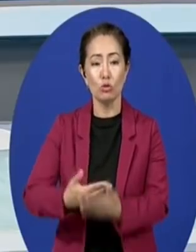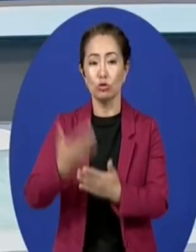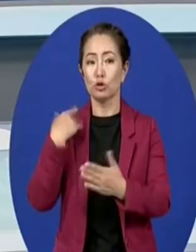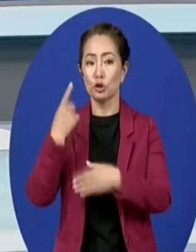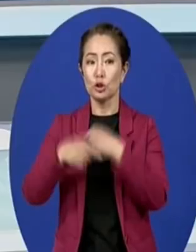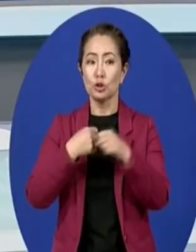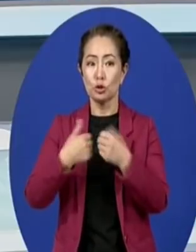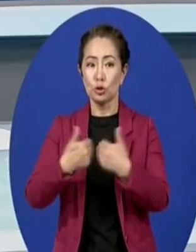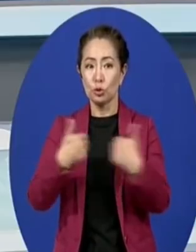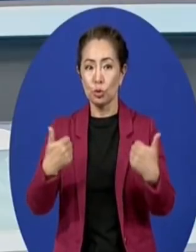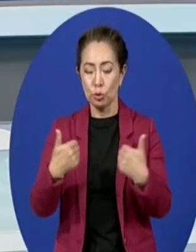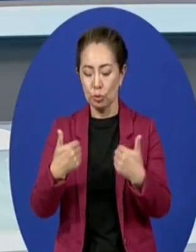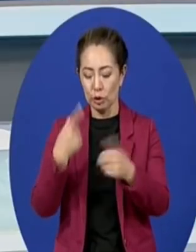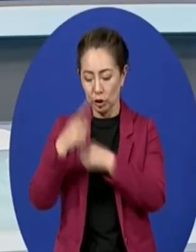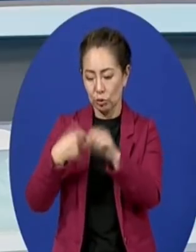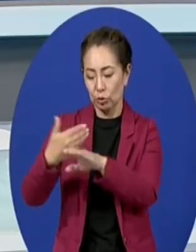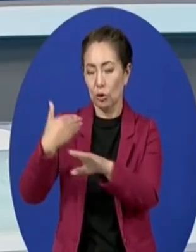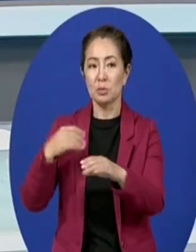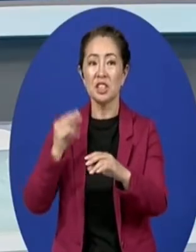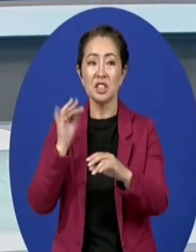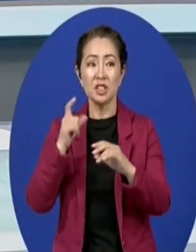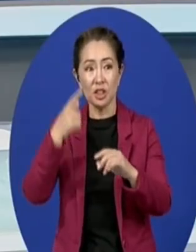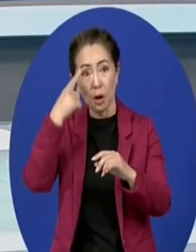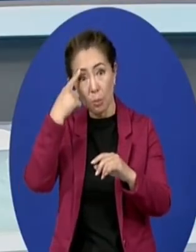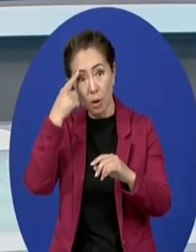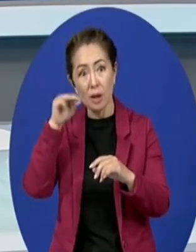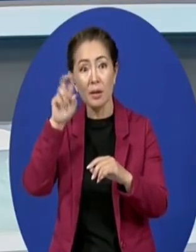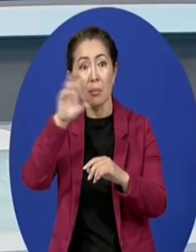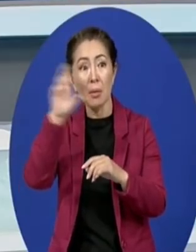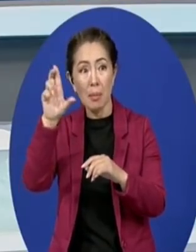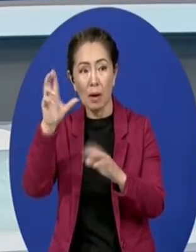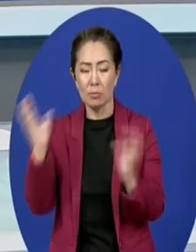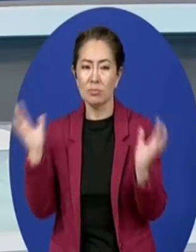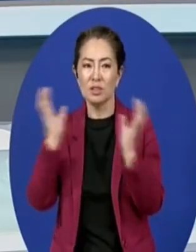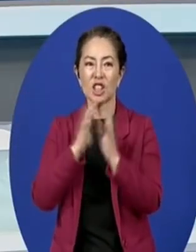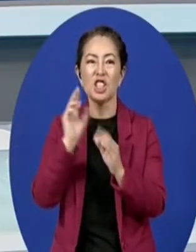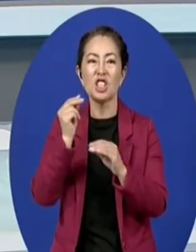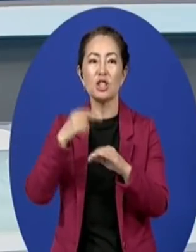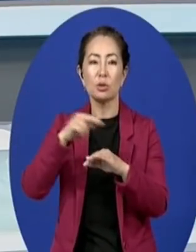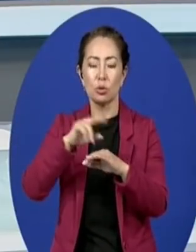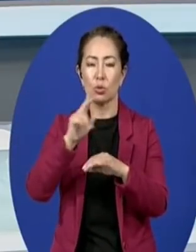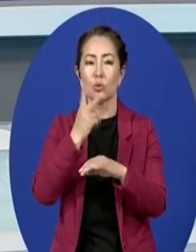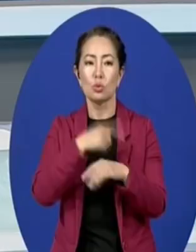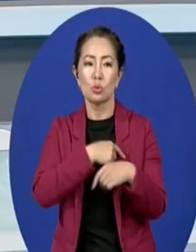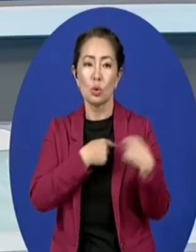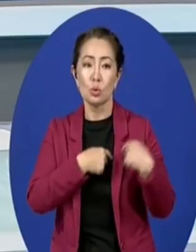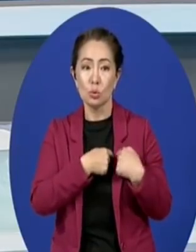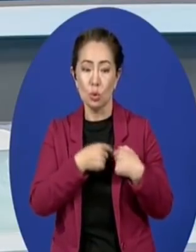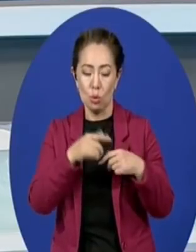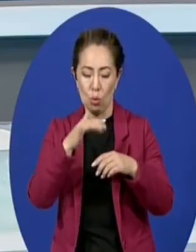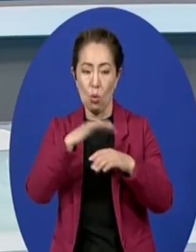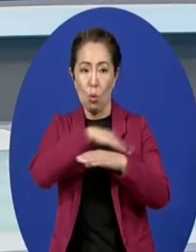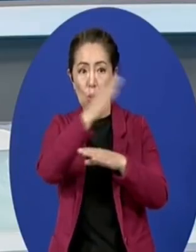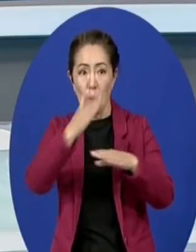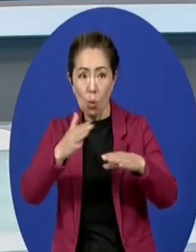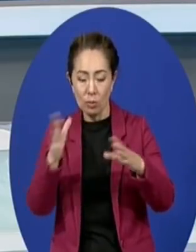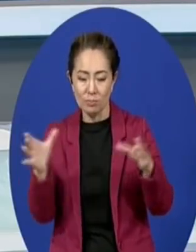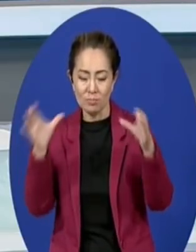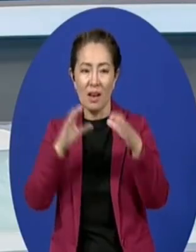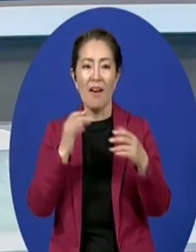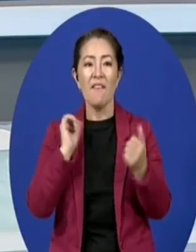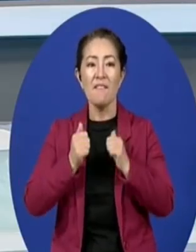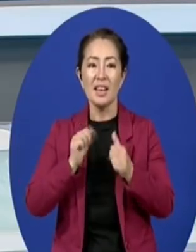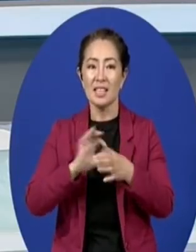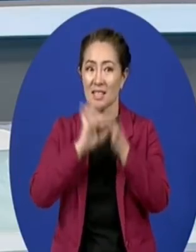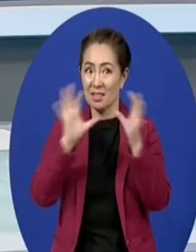Өнгөрсөн жил Чирэг Монгол төрийн бус байгууллагын хамтраад Чингэлтэй дүүргийн 17-р хоронд байрлах зүрх болонд үнгүү фитнесийг байгуулсан. Байгалийн гоо